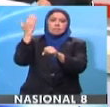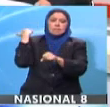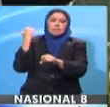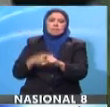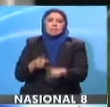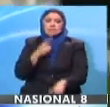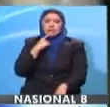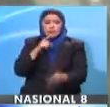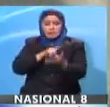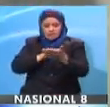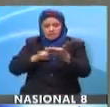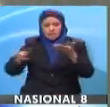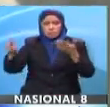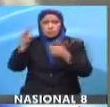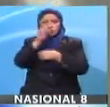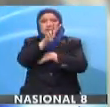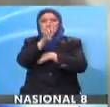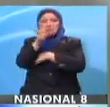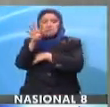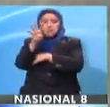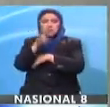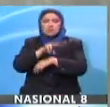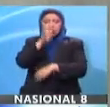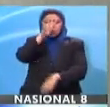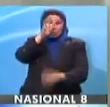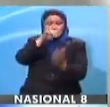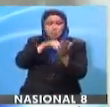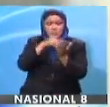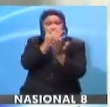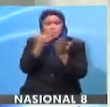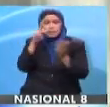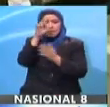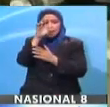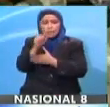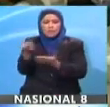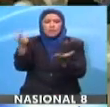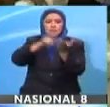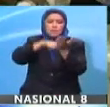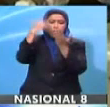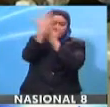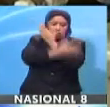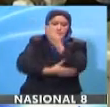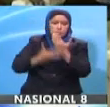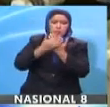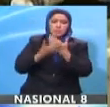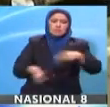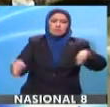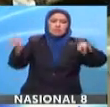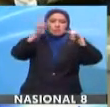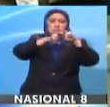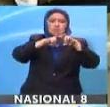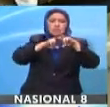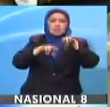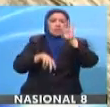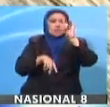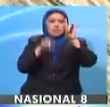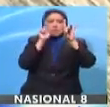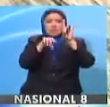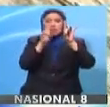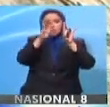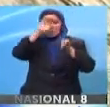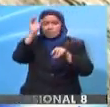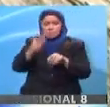ke-24 2348 kes dilaporkan di seluruh negara iaitu peningkatan sebanyak 8.6%